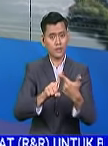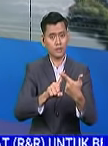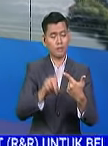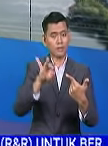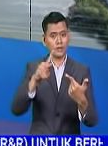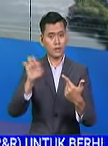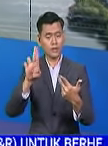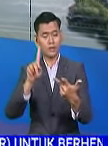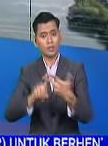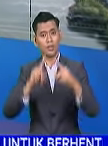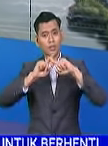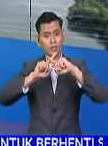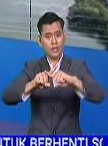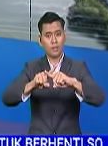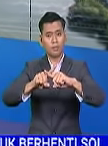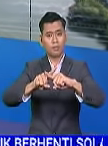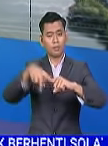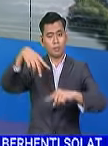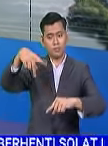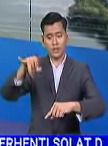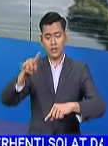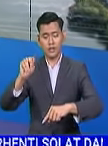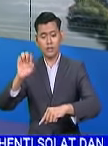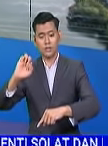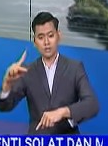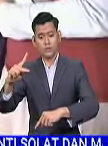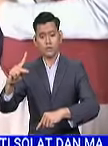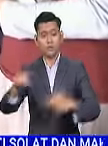dan Dewan Masyarakat Pekan Kecil Sok.